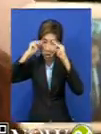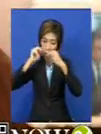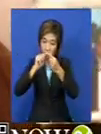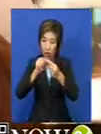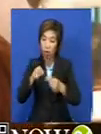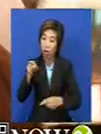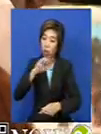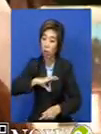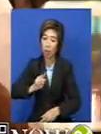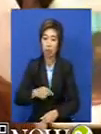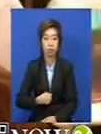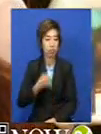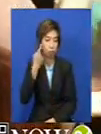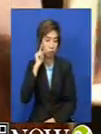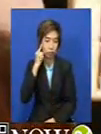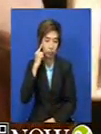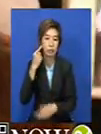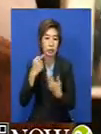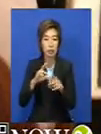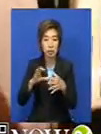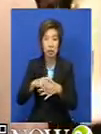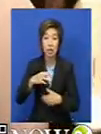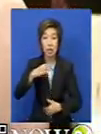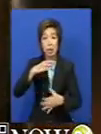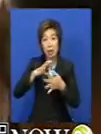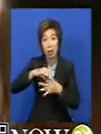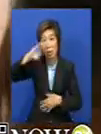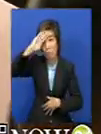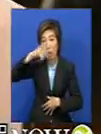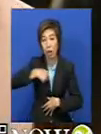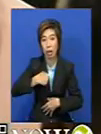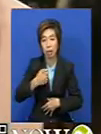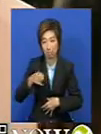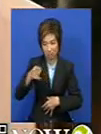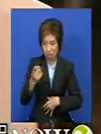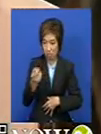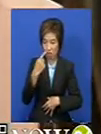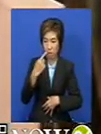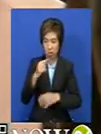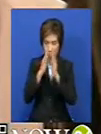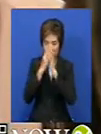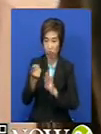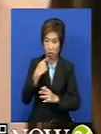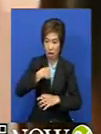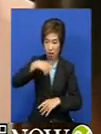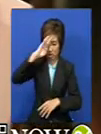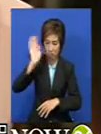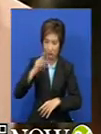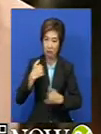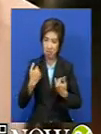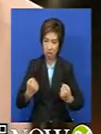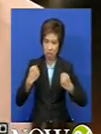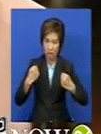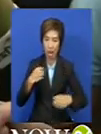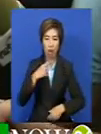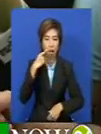าไม่ทราบเรื่องนี้ส่วนอาการป่วยบอกว่าสื่อมวลชนเนี่ยอย่ามาแช่งนะสู้ตายยังแข็งแรงยังฟิตไม่เคยแอดมิดโรงพย